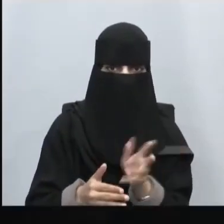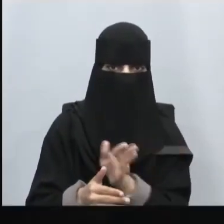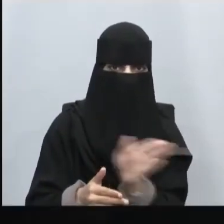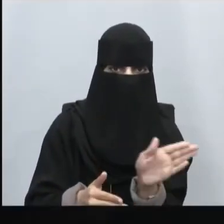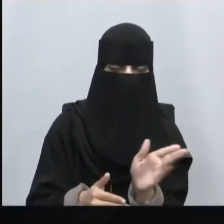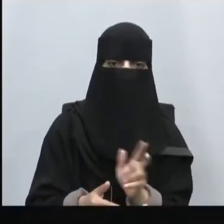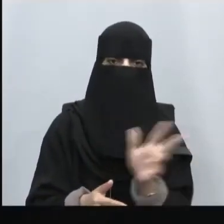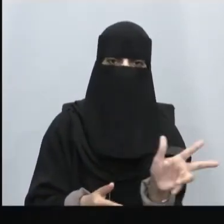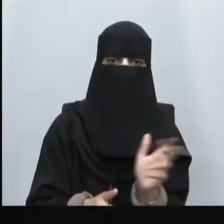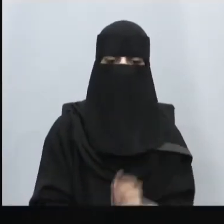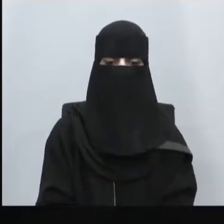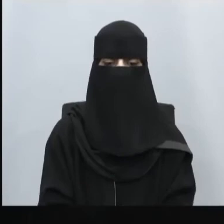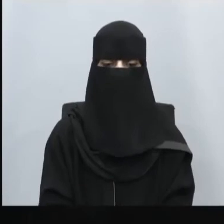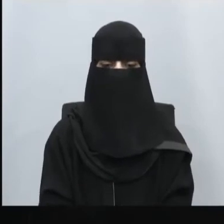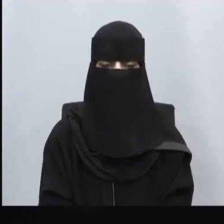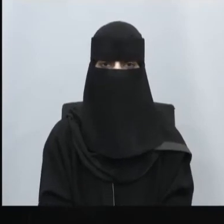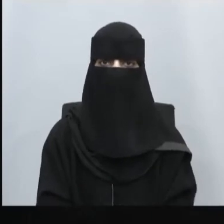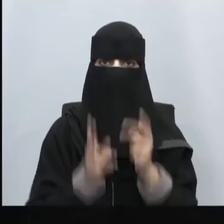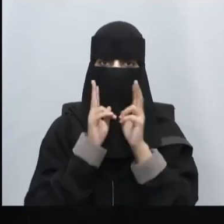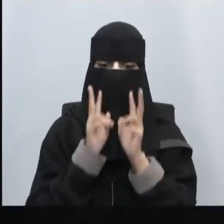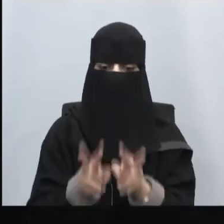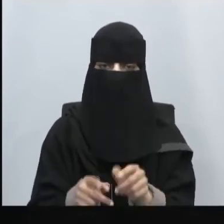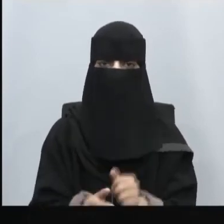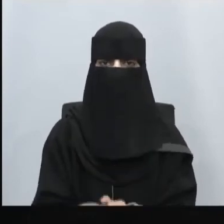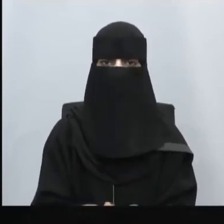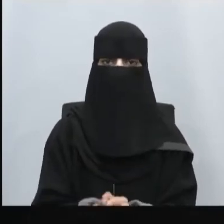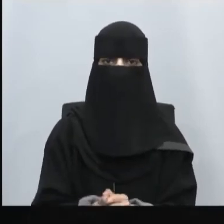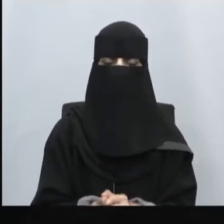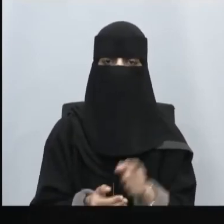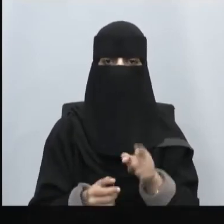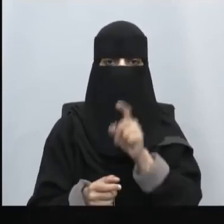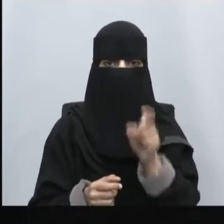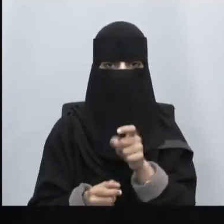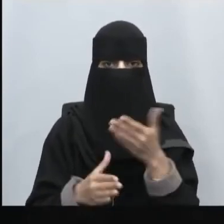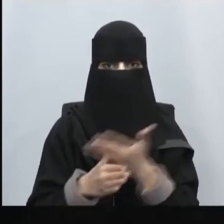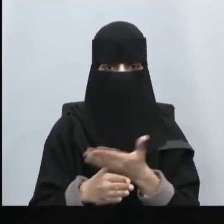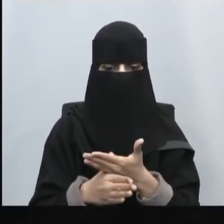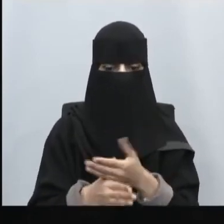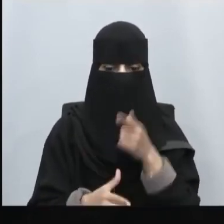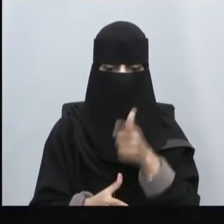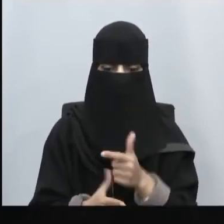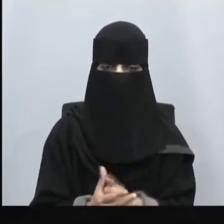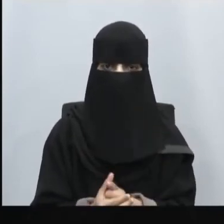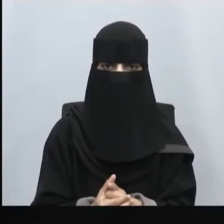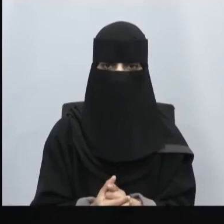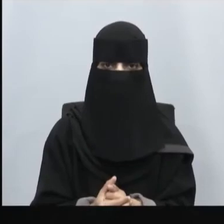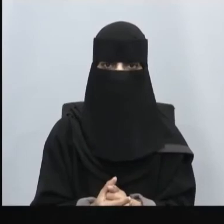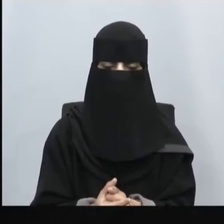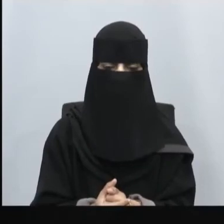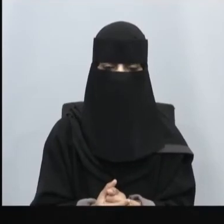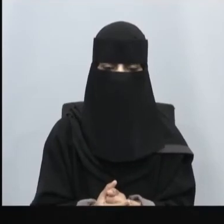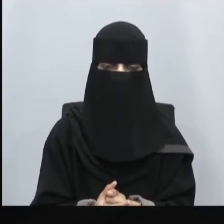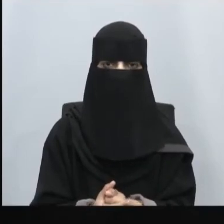لدينا هنا طلابي وطالبات الرائعين هذا التعليل والذي يقول علل